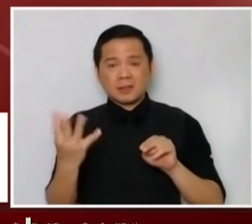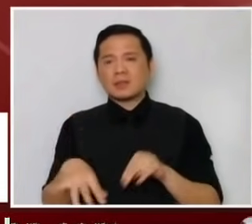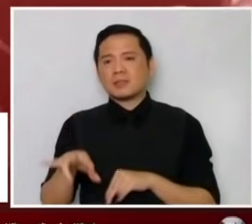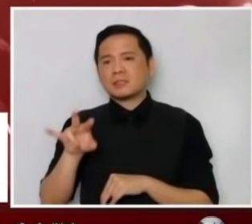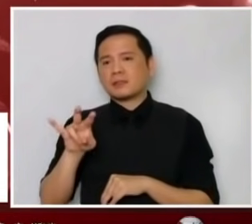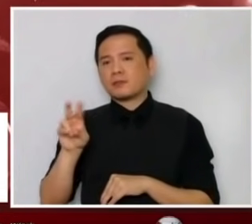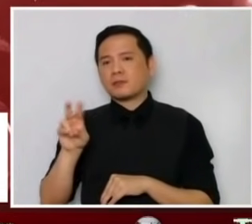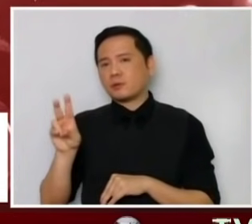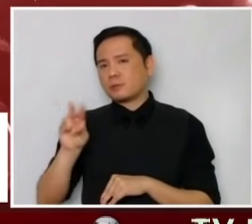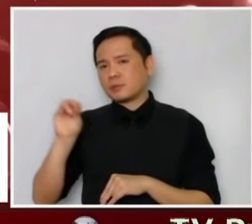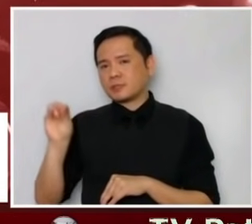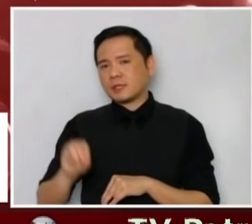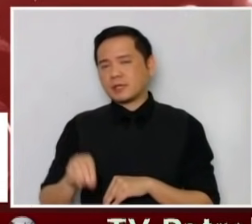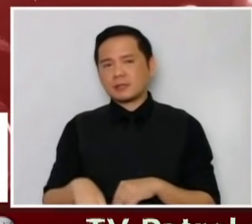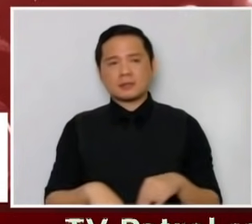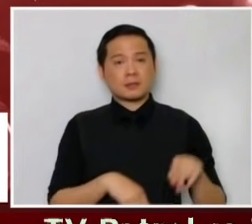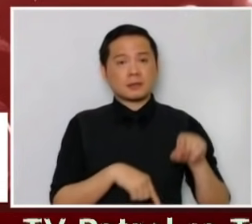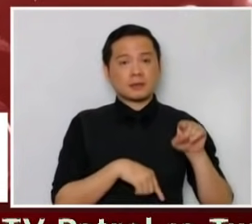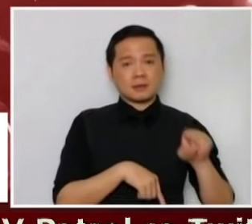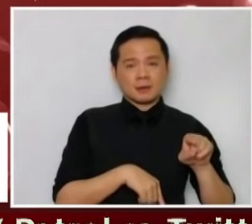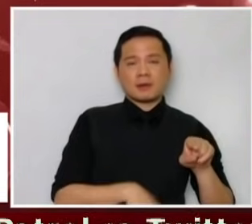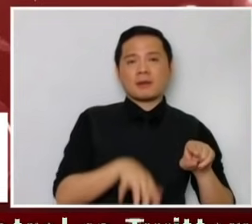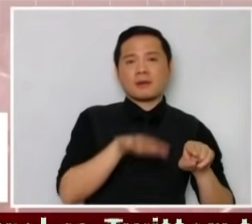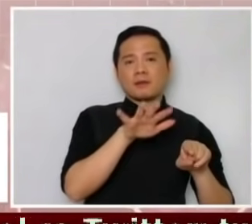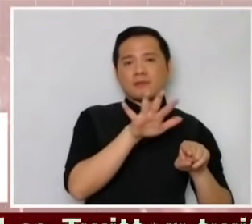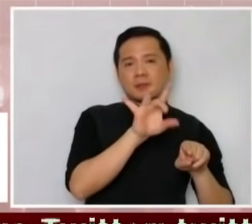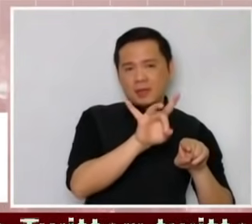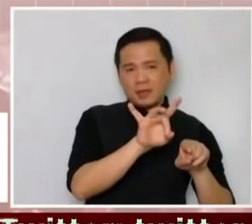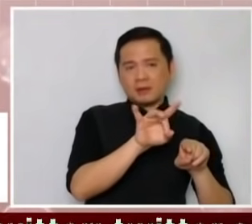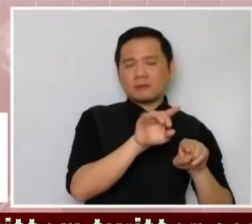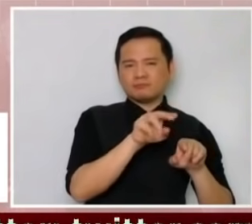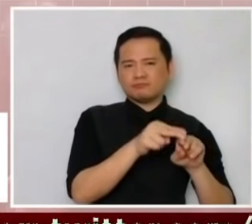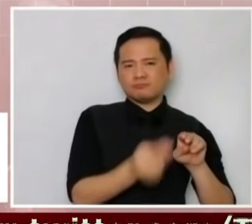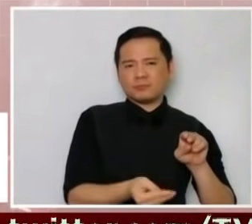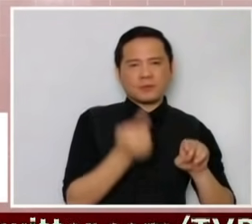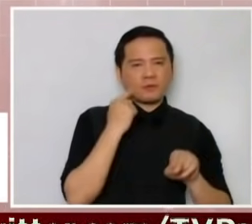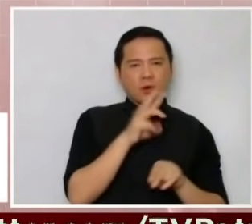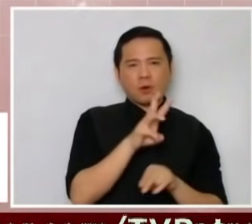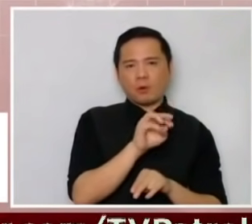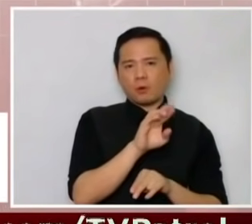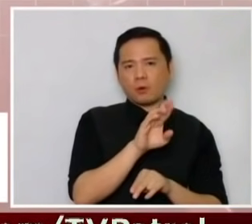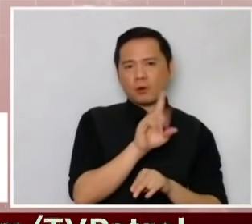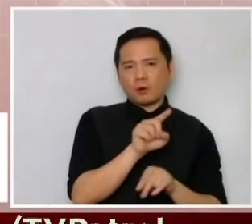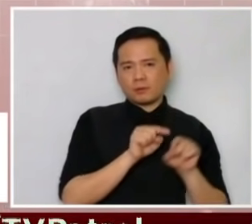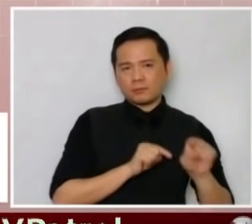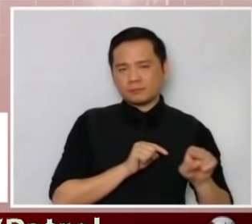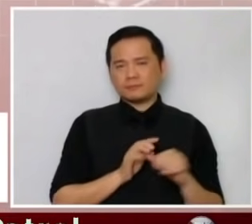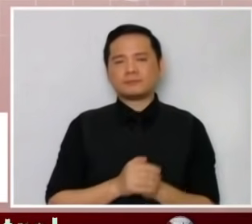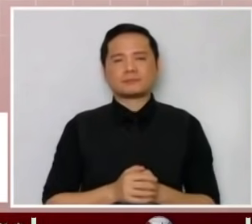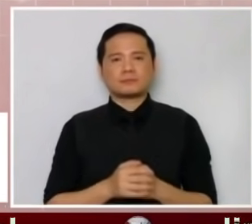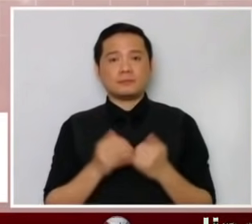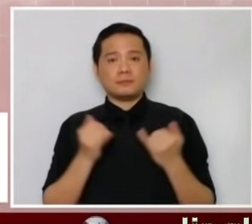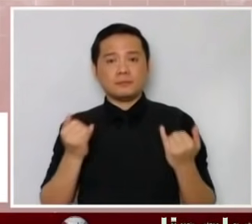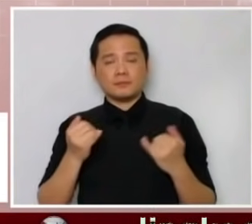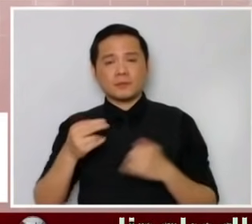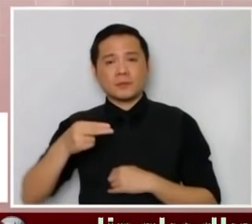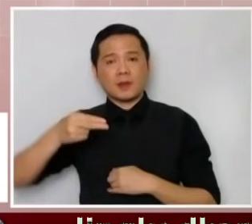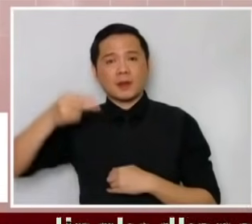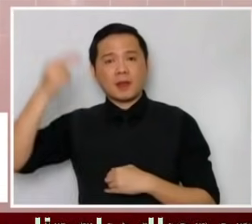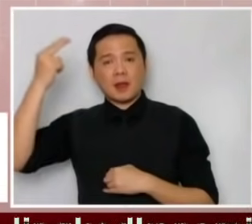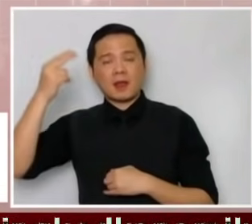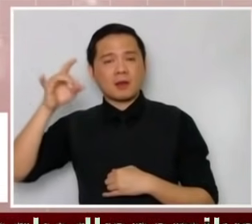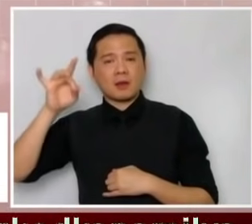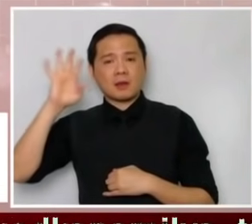rate at 58% naman para sa ward beds. Sa kabila nito, nananatiling high risk ang Cordillera